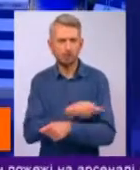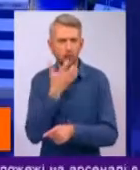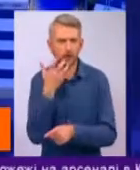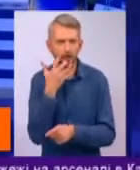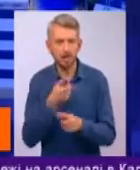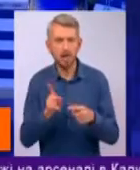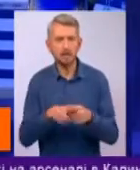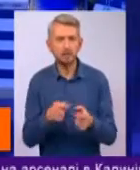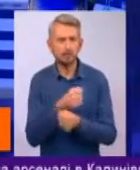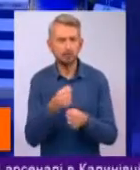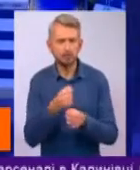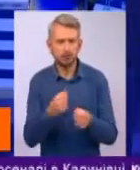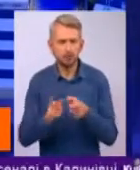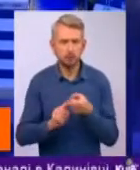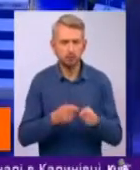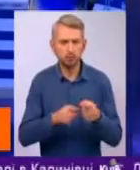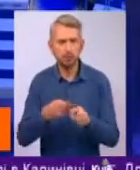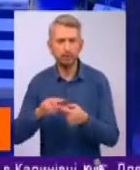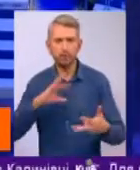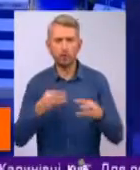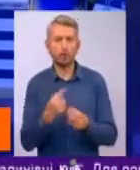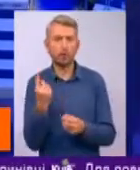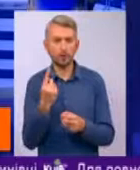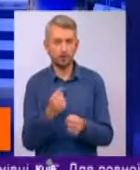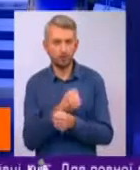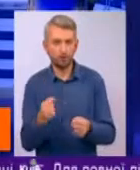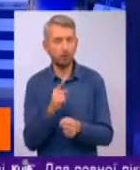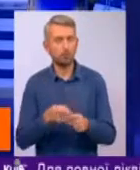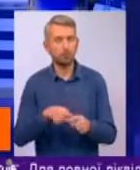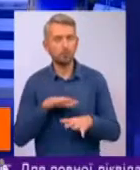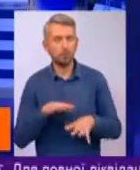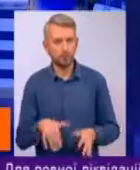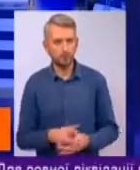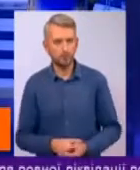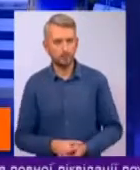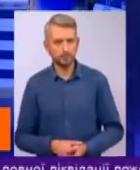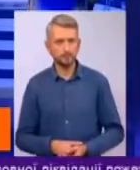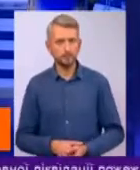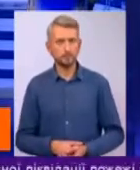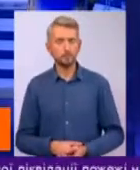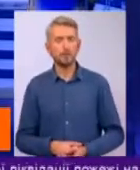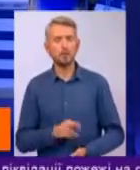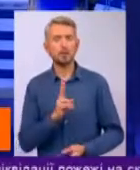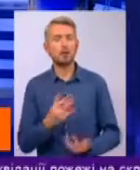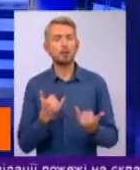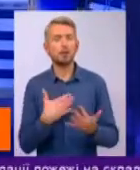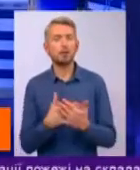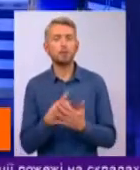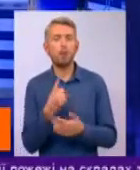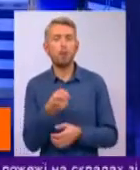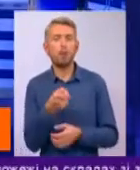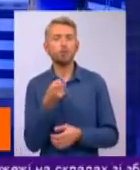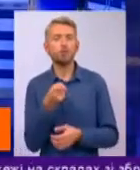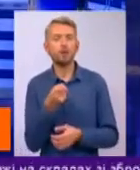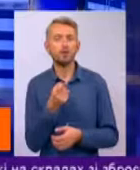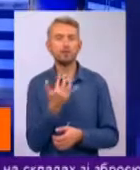ця детонація могла привести до єдиного такого вибуху, але цього не сталося. Як зараз, наприклад, хвилину скільки